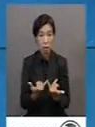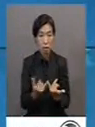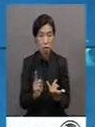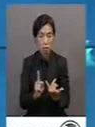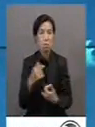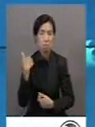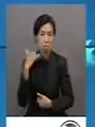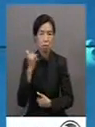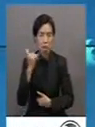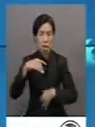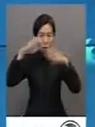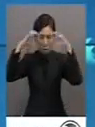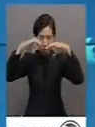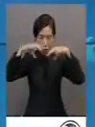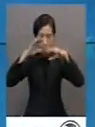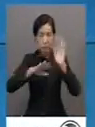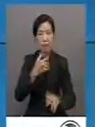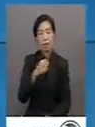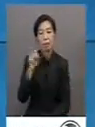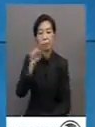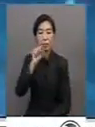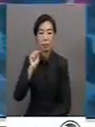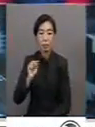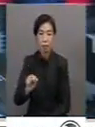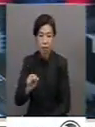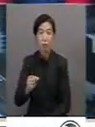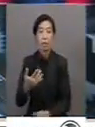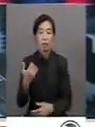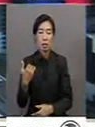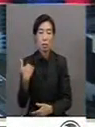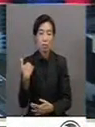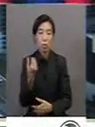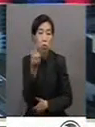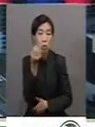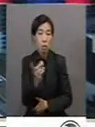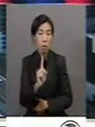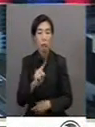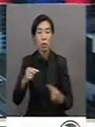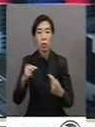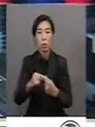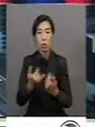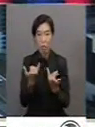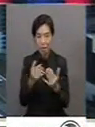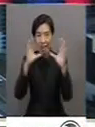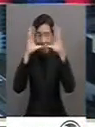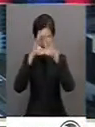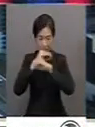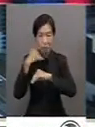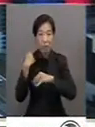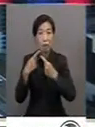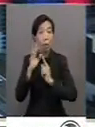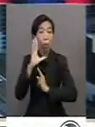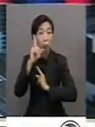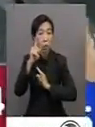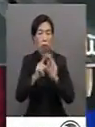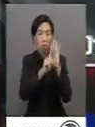ครับมีโอกาสที่จะเกิดฝนร้อยละ10ของพื้นที่นะครับในบางพื้นที่ส่วนมากจะเป็นในช่วงของค่ำวันนี้นะครับส่วนในวันพรุ่งนี้ครับ